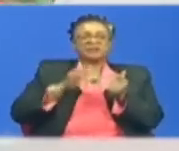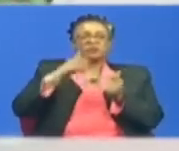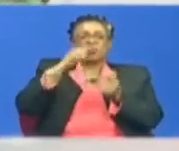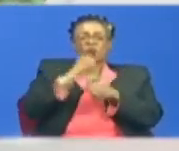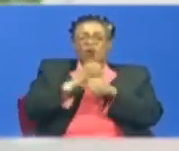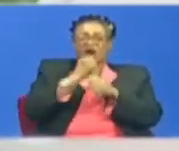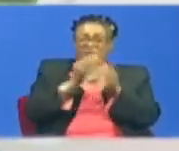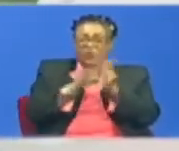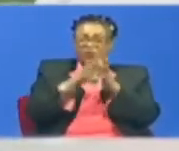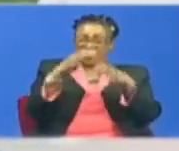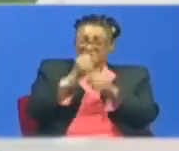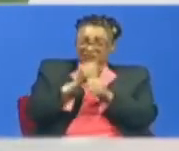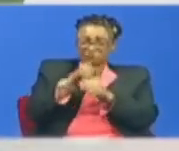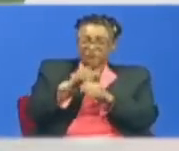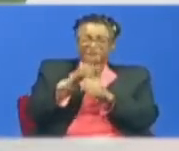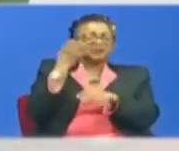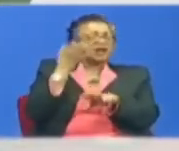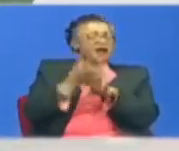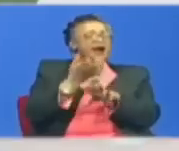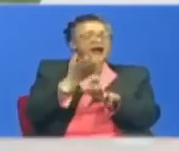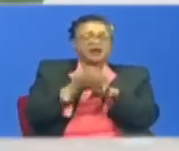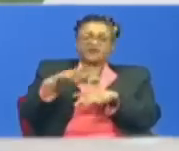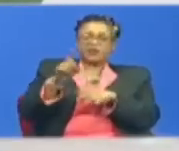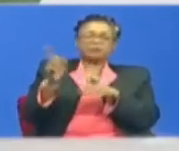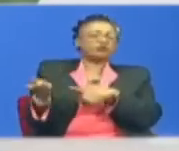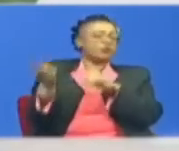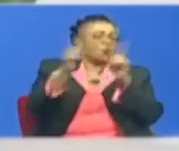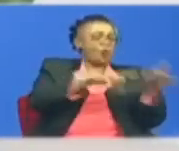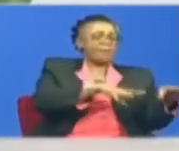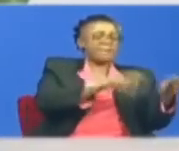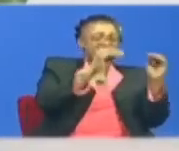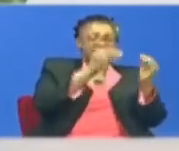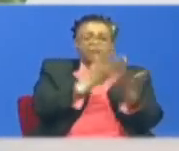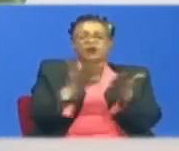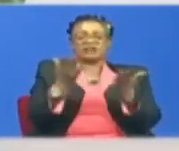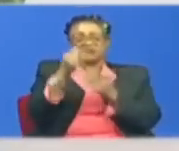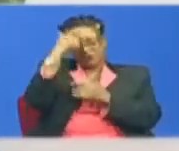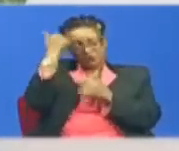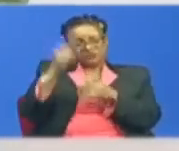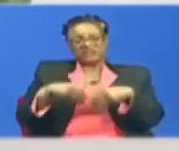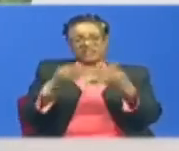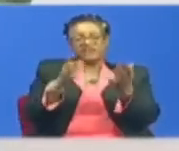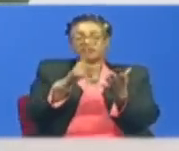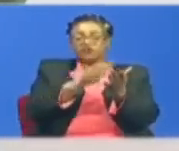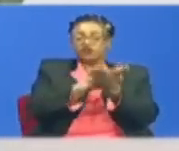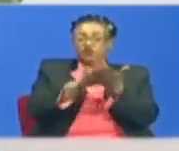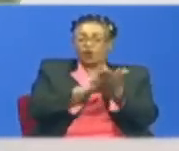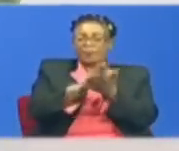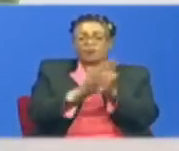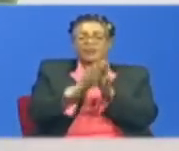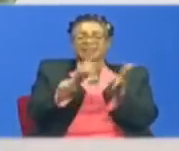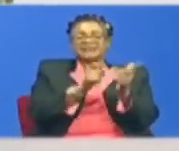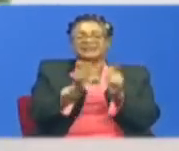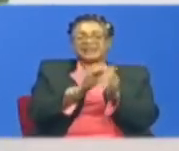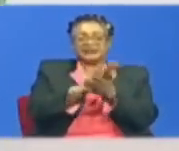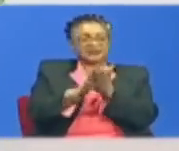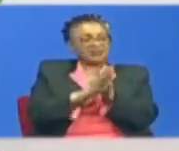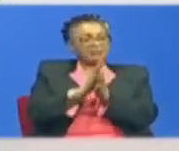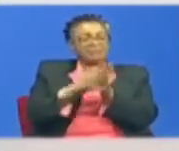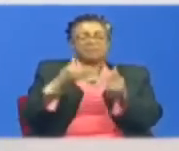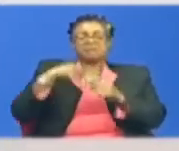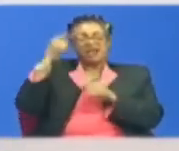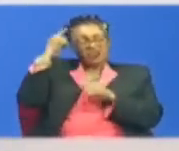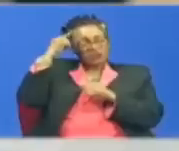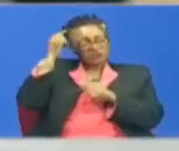Shofco inakuwa ni ugumu maybe kuendea hizo product walikuwa wanapeana because walikuwa wanapeana sabuni na sanitizers so nikaona au